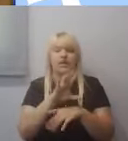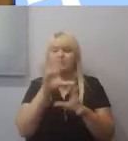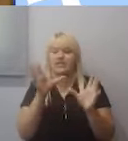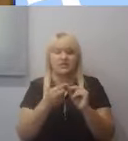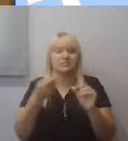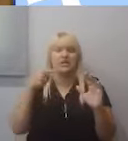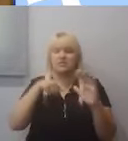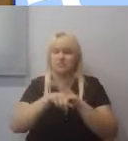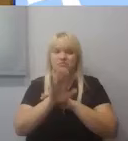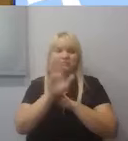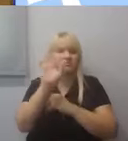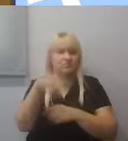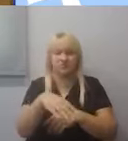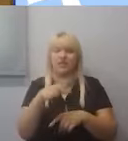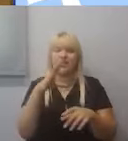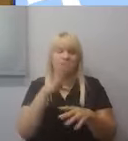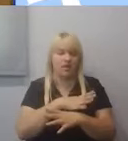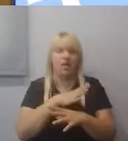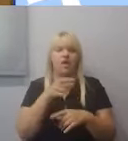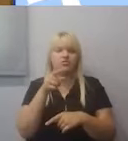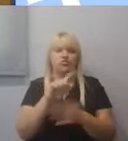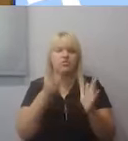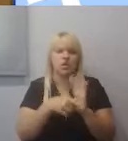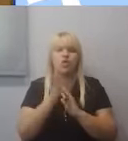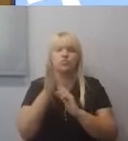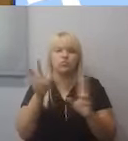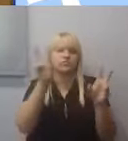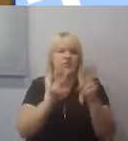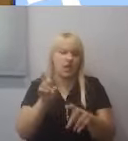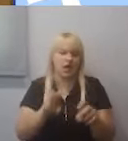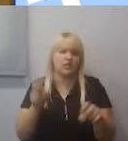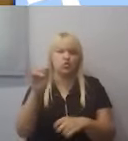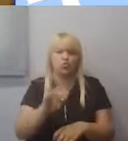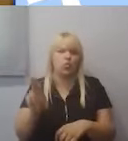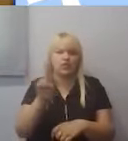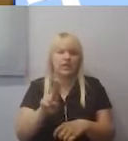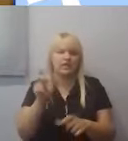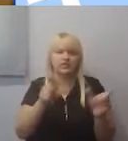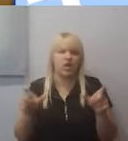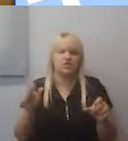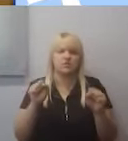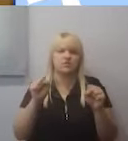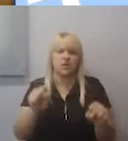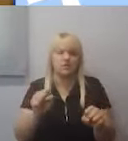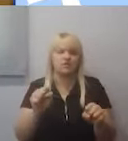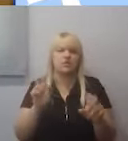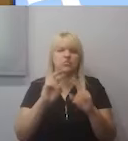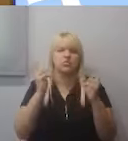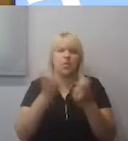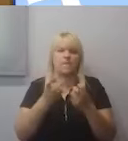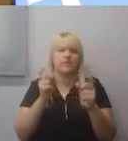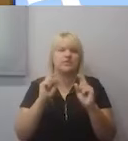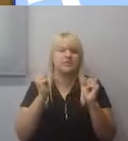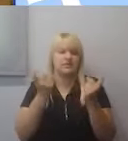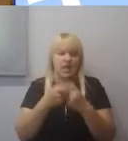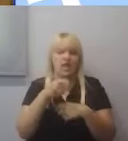izbraukšana šis jautājums tiks skatīts jūnija civilās aizsardzības komisijas sēdē tur